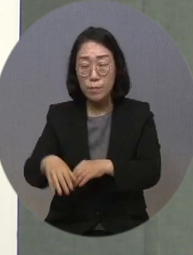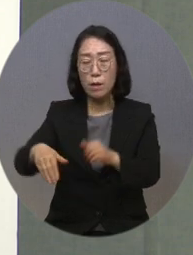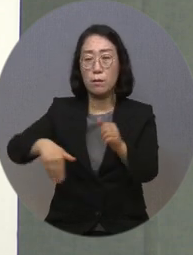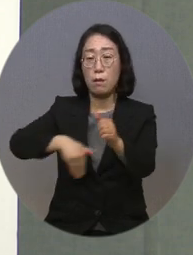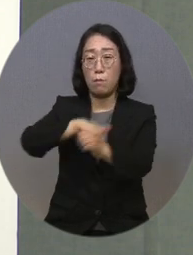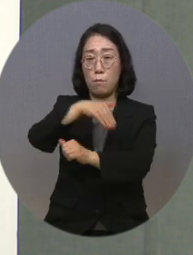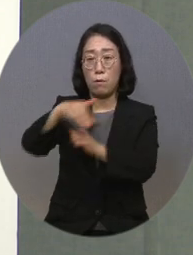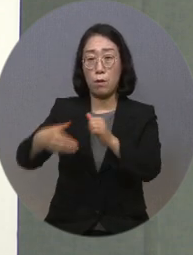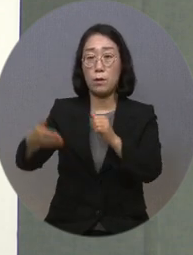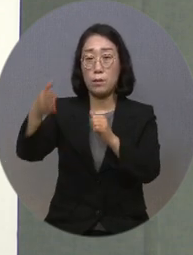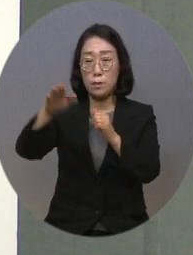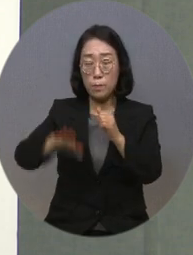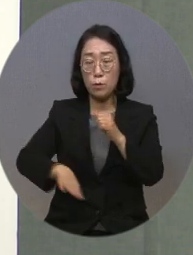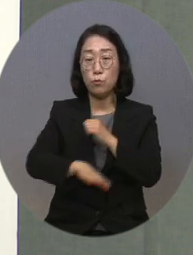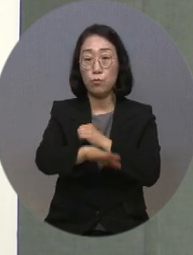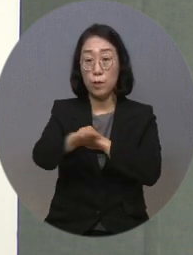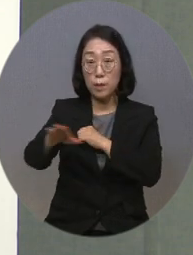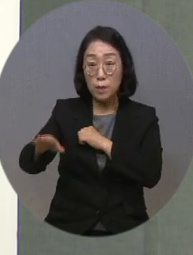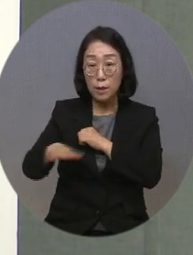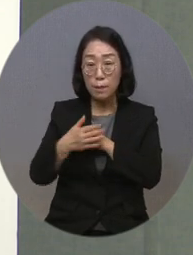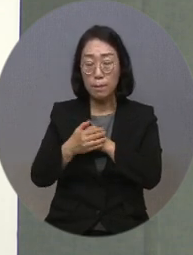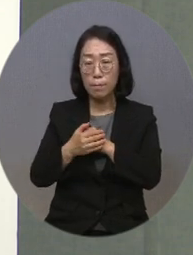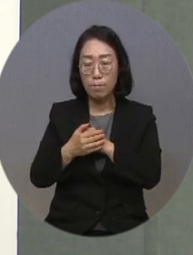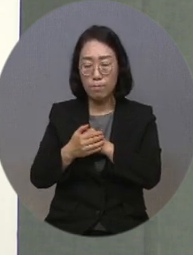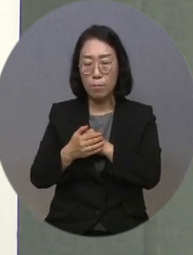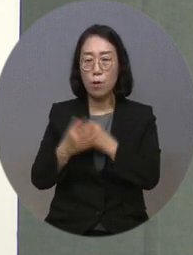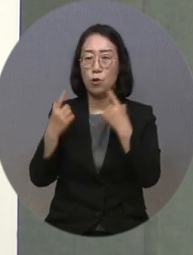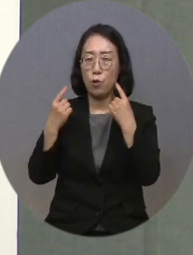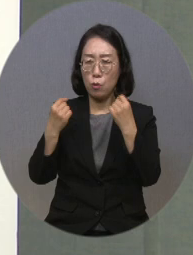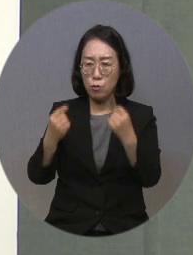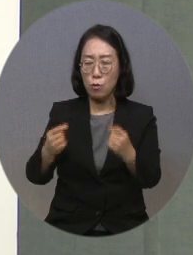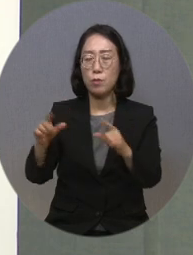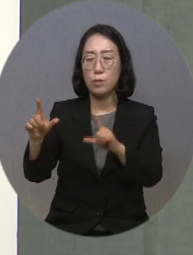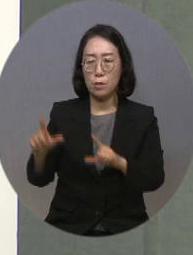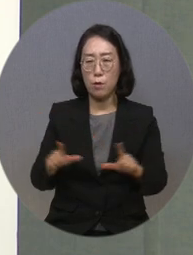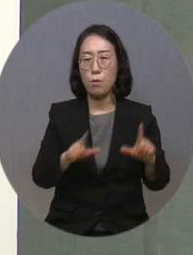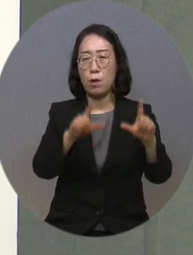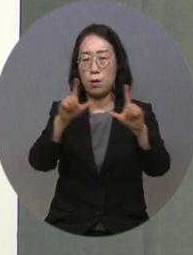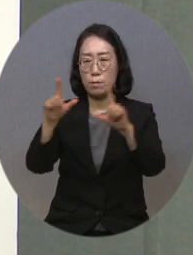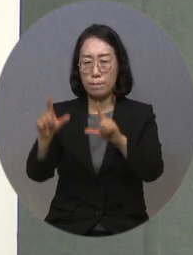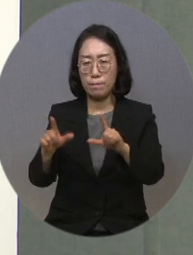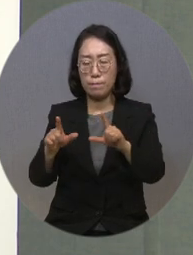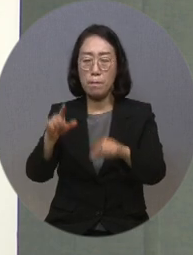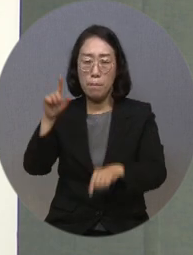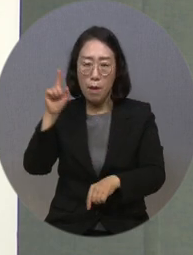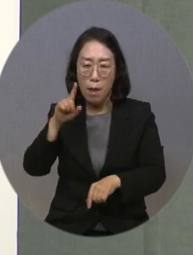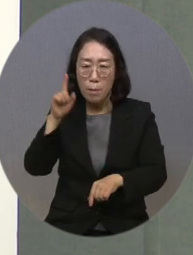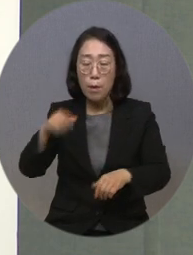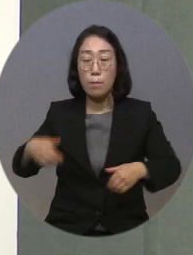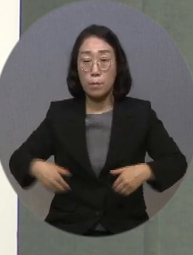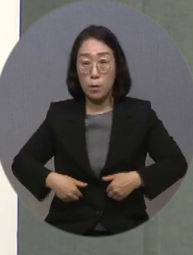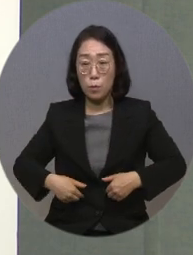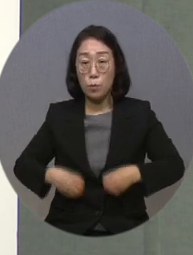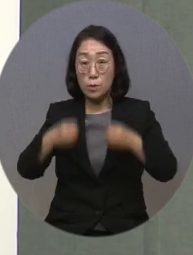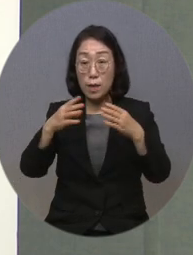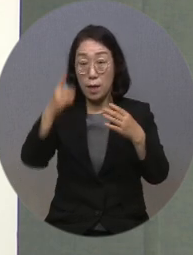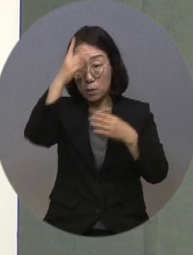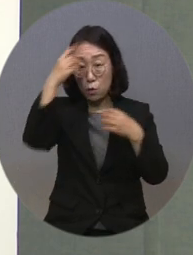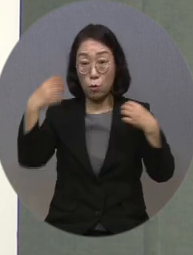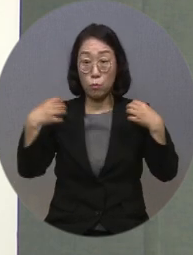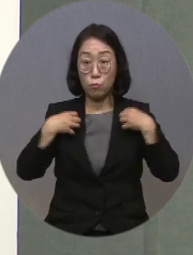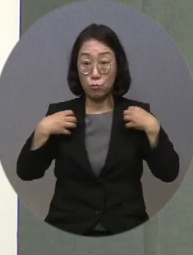처해 있는데도 불구하고 우리는 갈 길을 가야 하지 않습니까? 이제 새 정부를 출범하는